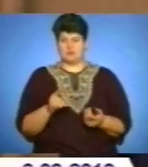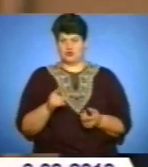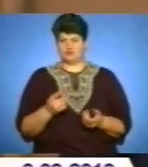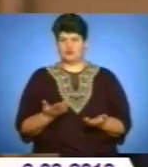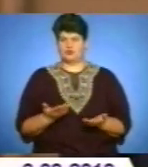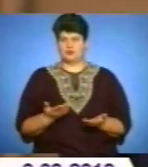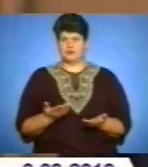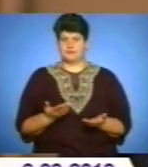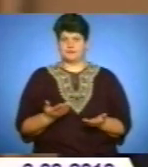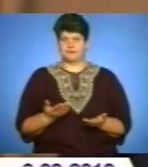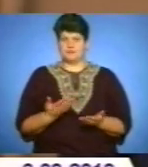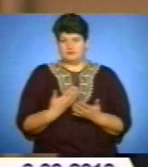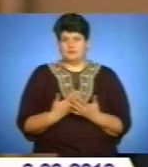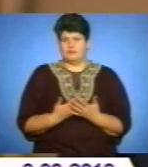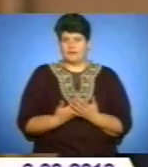скажем,